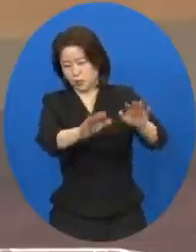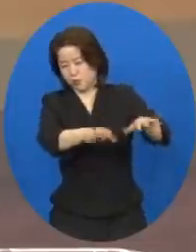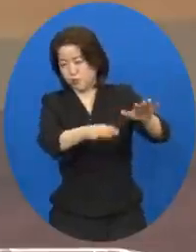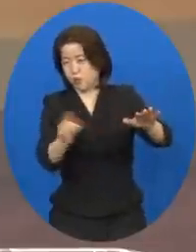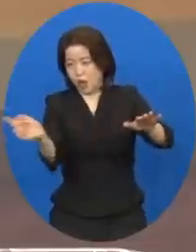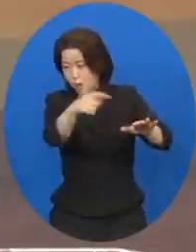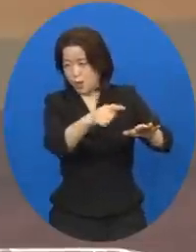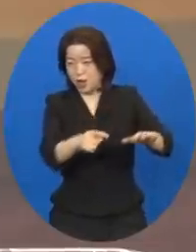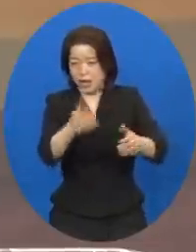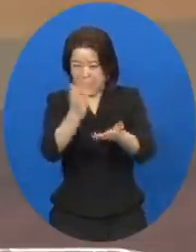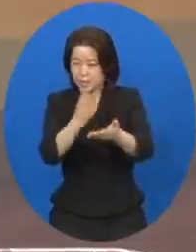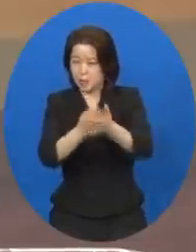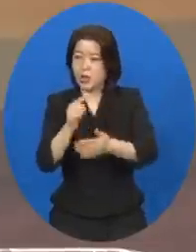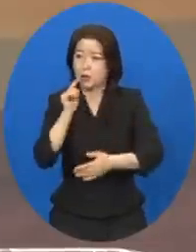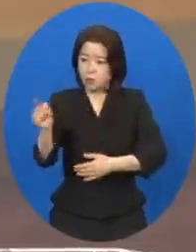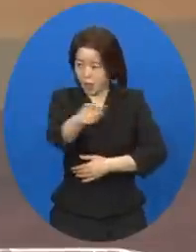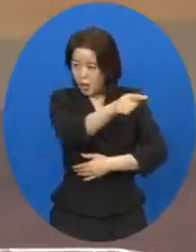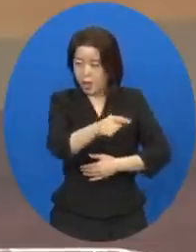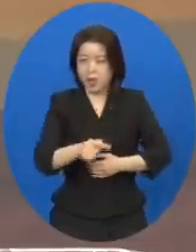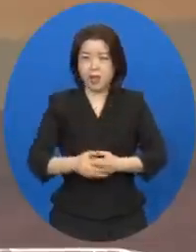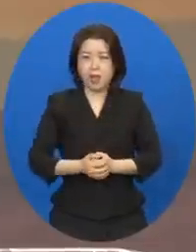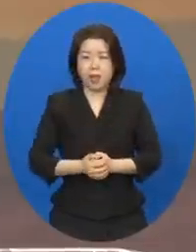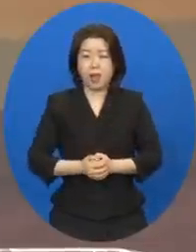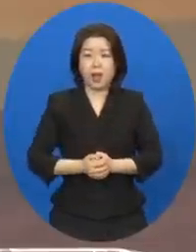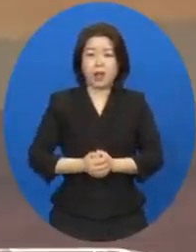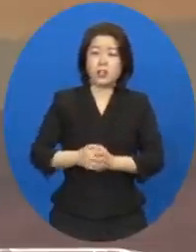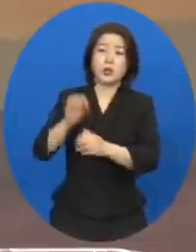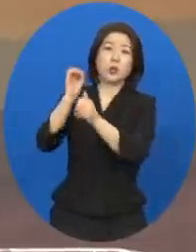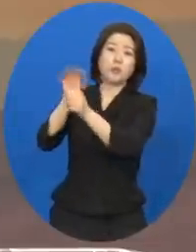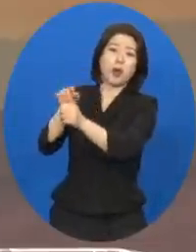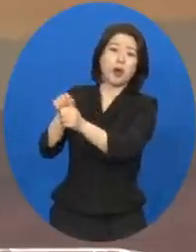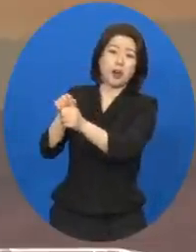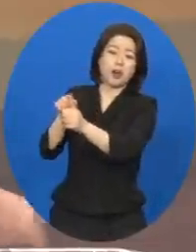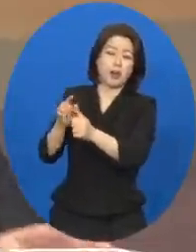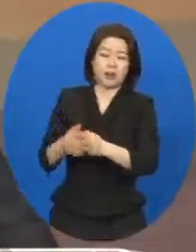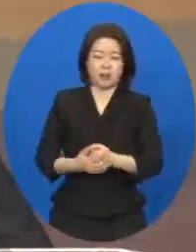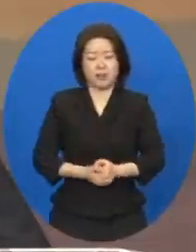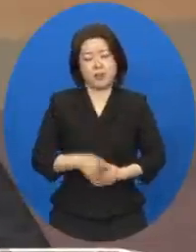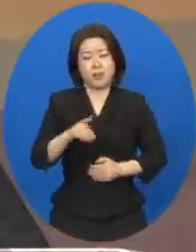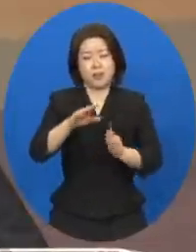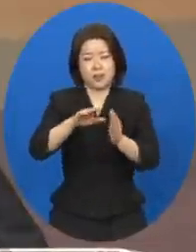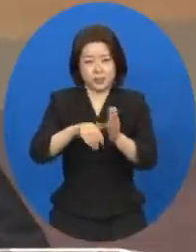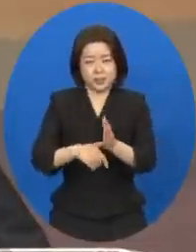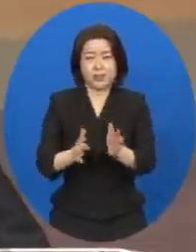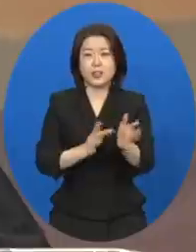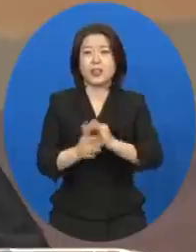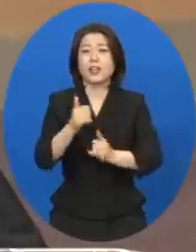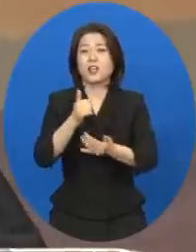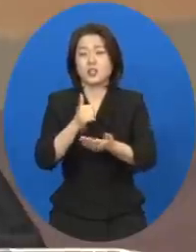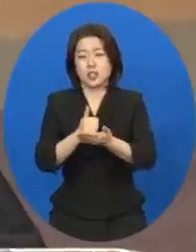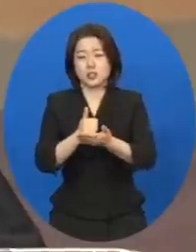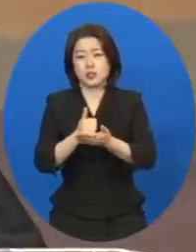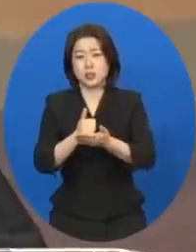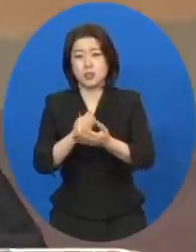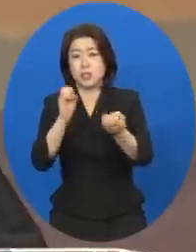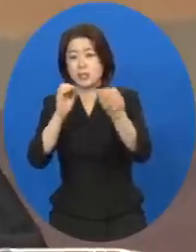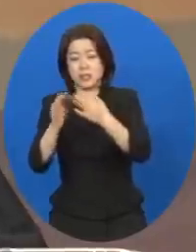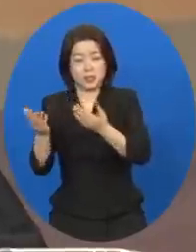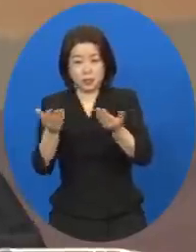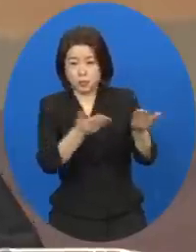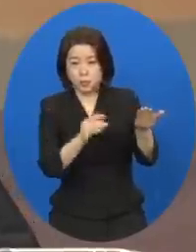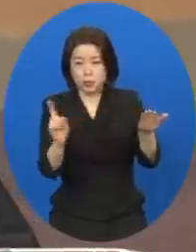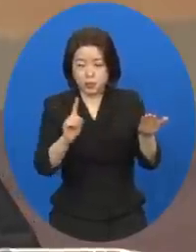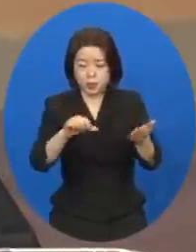그렇게 하지 말라고 하십시오. 이렇게까지 말을 했을 정도입니다. 그때 예수님께서 하셨던 대답이